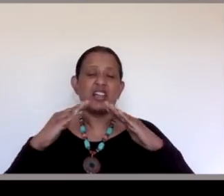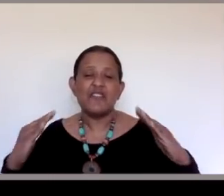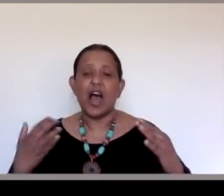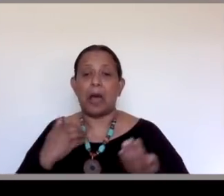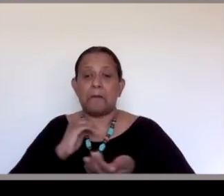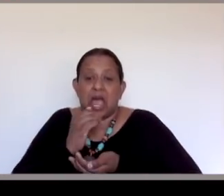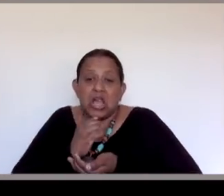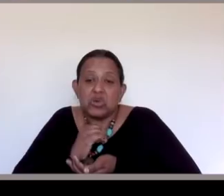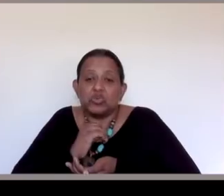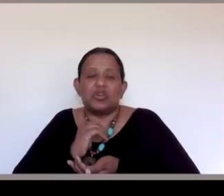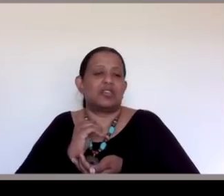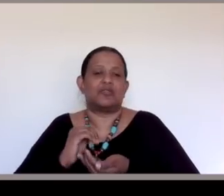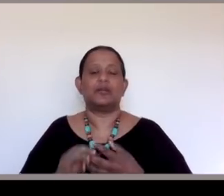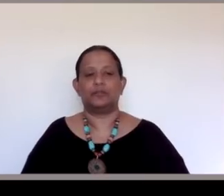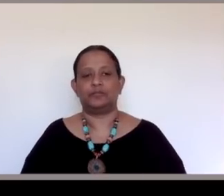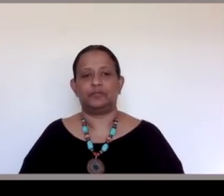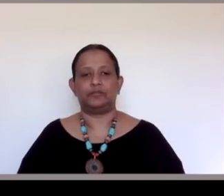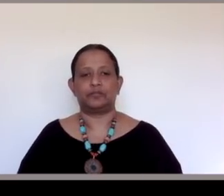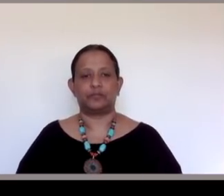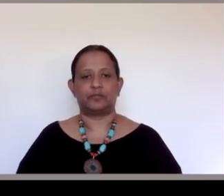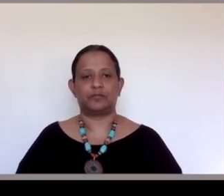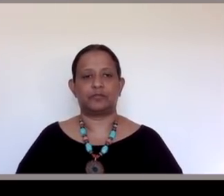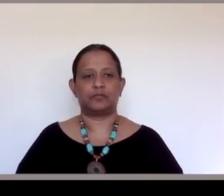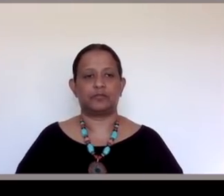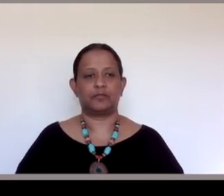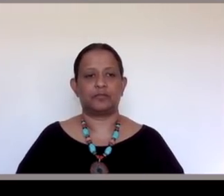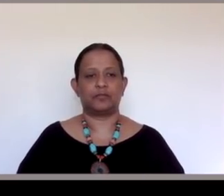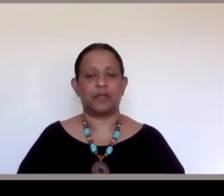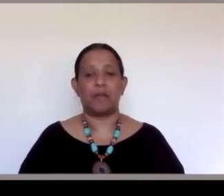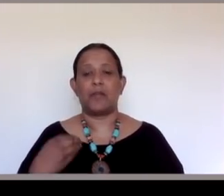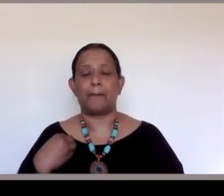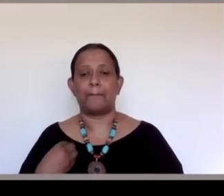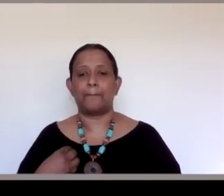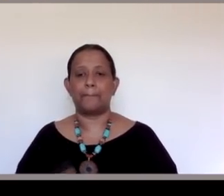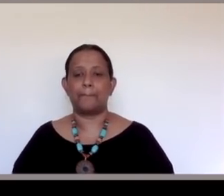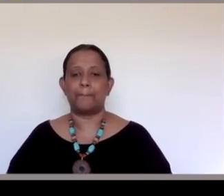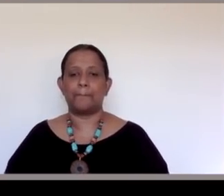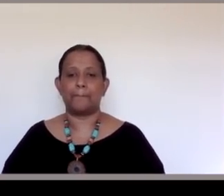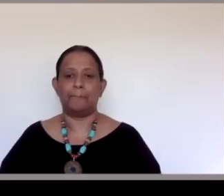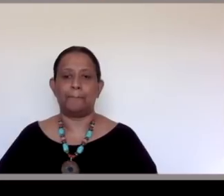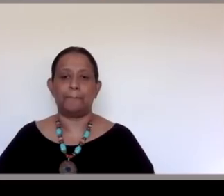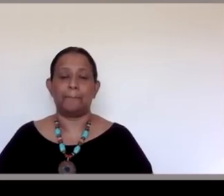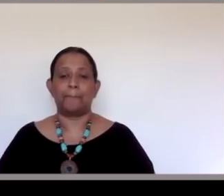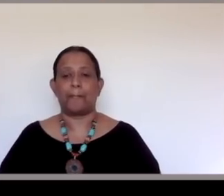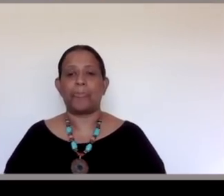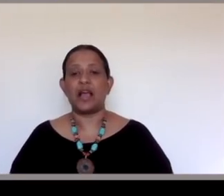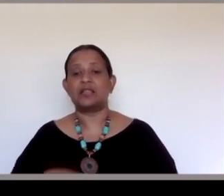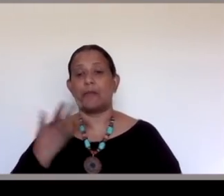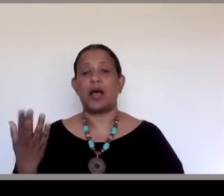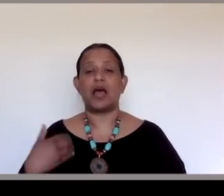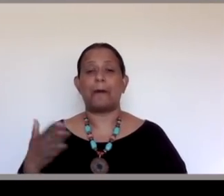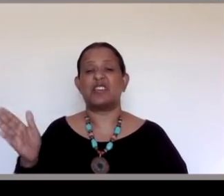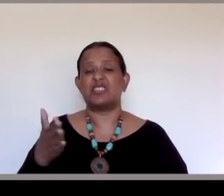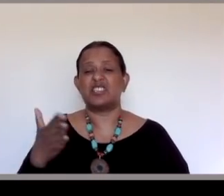வேடக்காரிய ஹிட்டியா என் கை காலுக்கு வேலைக்காரர்கள் இருந்தால் எருசலேமே திப்ப ஹம்ம வஸ்து அக்ம திபுனா எருசலேம் இருந்த எல்லா சொத்துக்கள் இருந்தாலும் வினோத